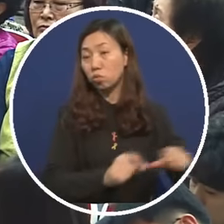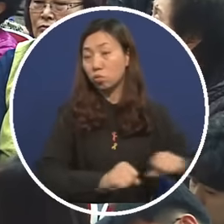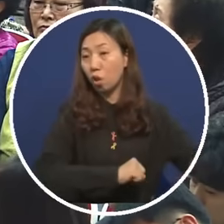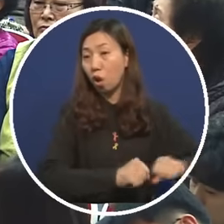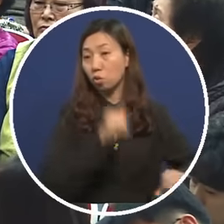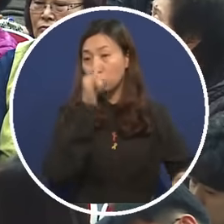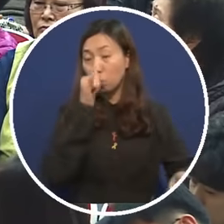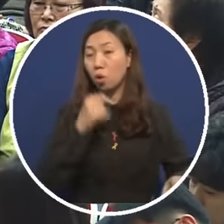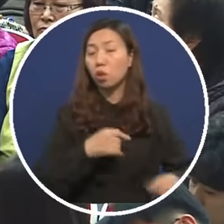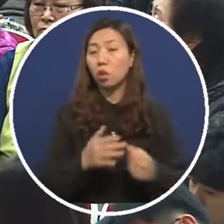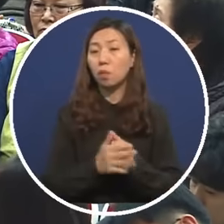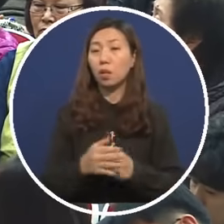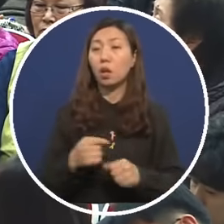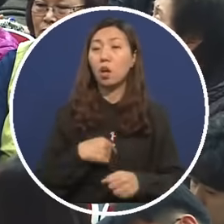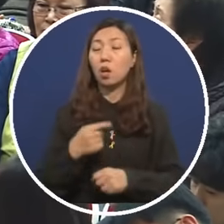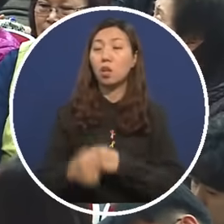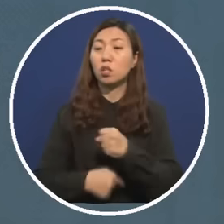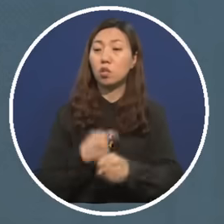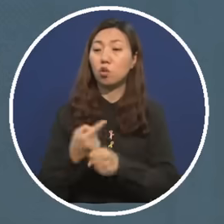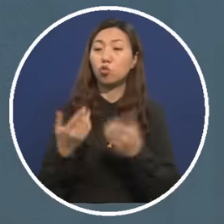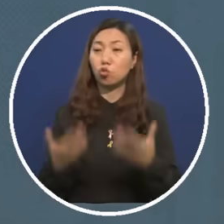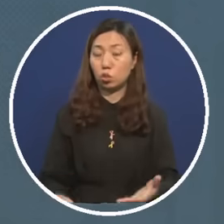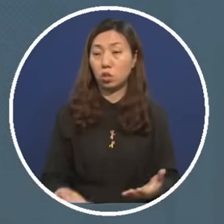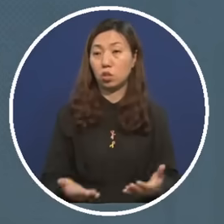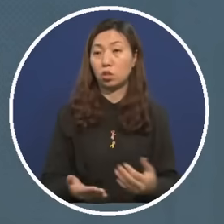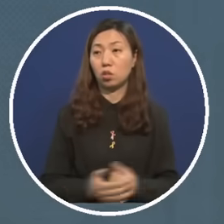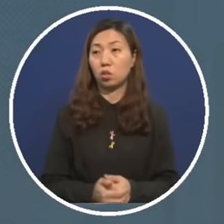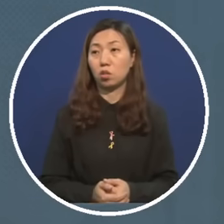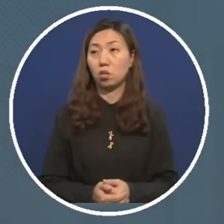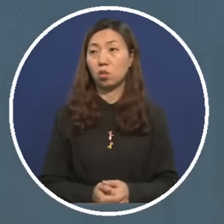쉬고 있는 게 한 1년 됐어요.